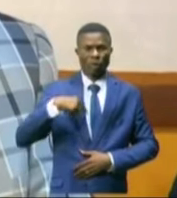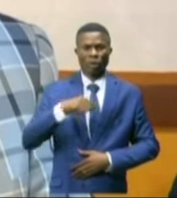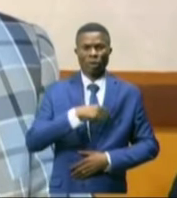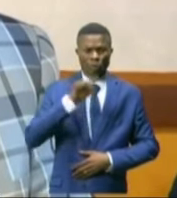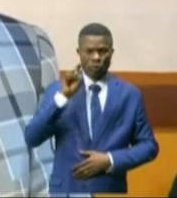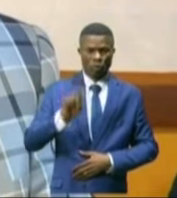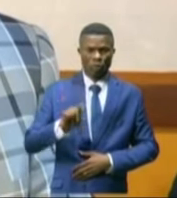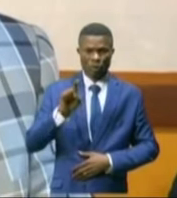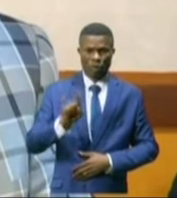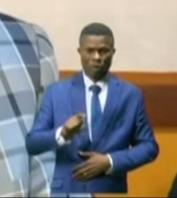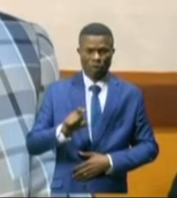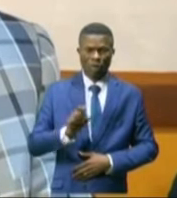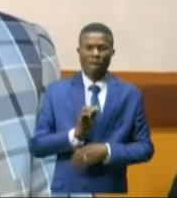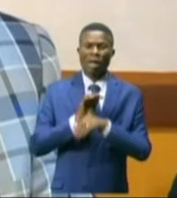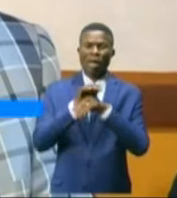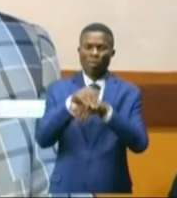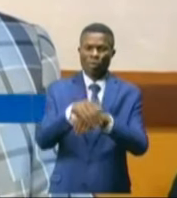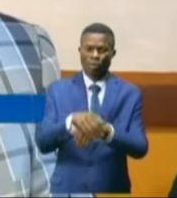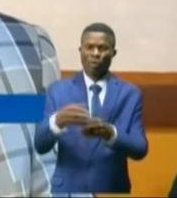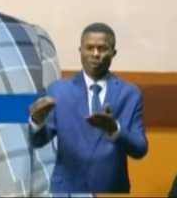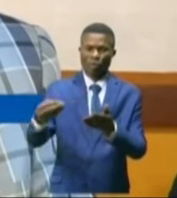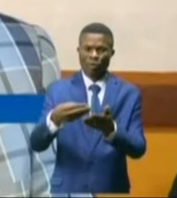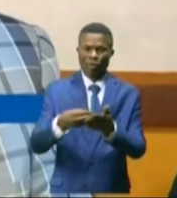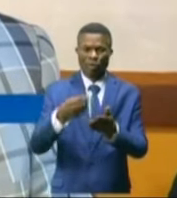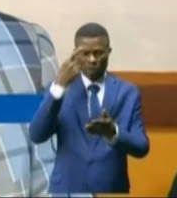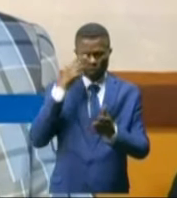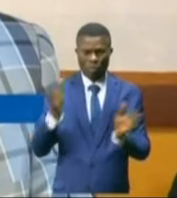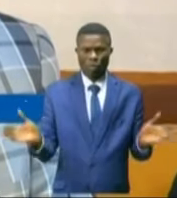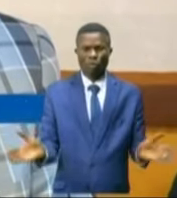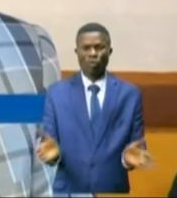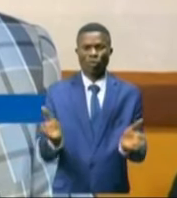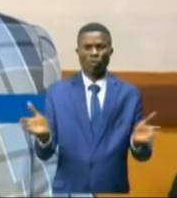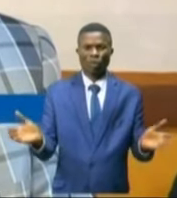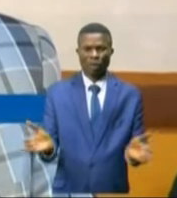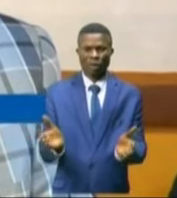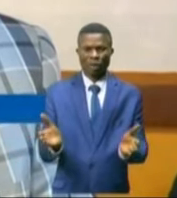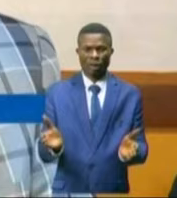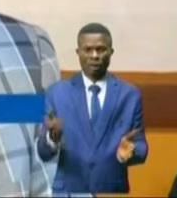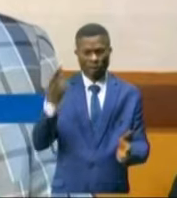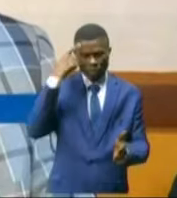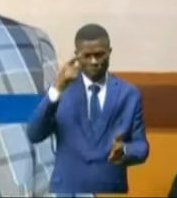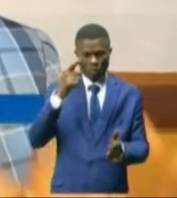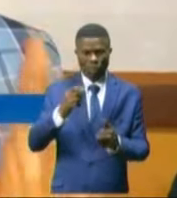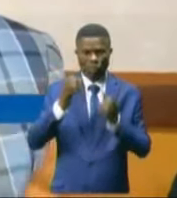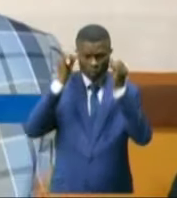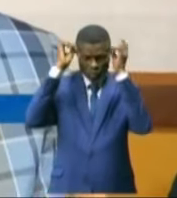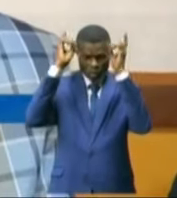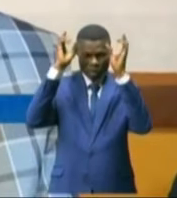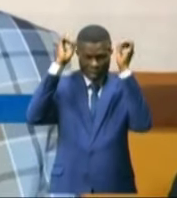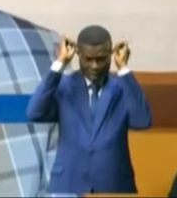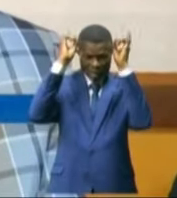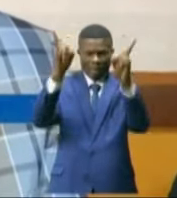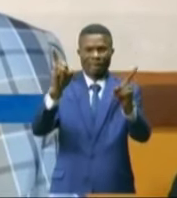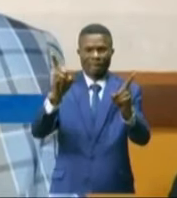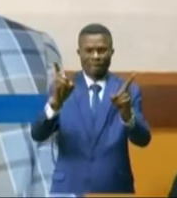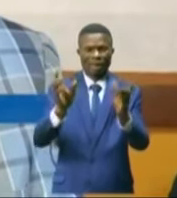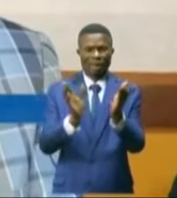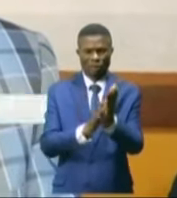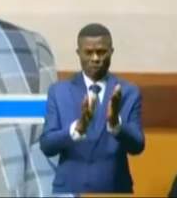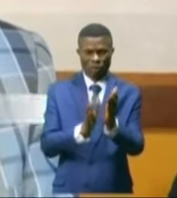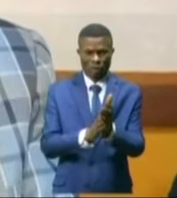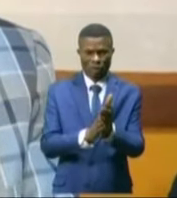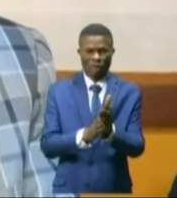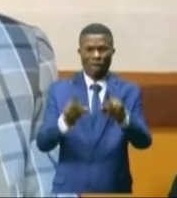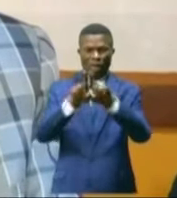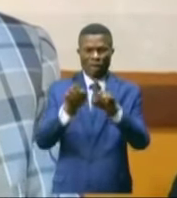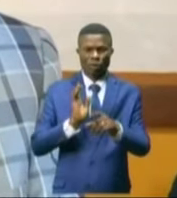de contribuer au renforcement ou à la réhabilitation de certains bâtiments de notre